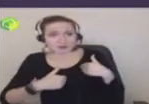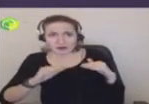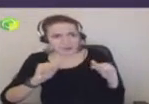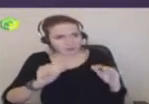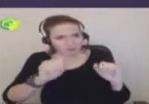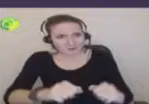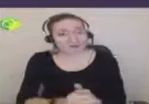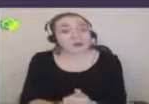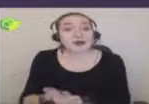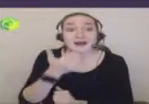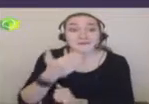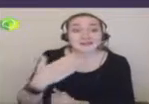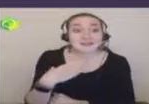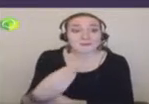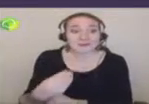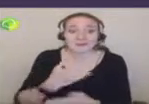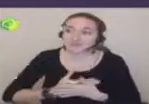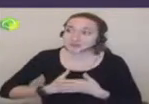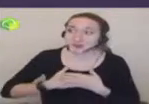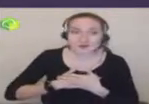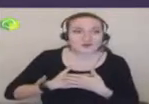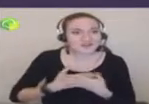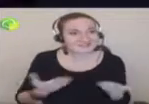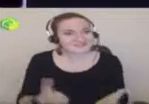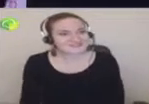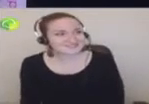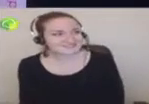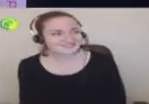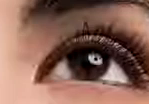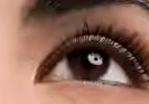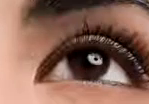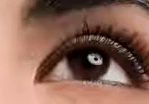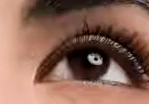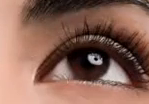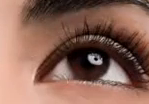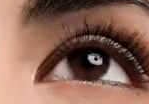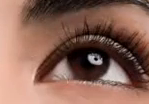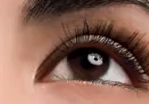très heureuse d'être parmi vous parce que je m'y sens vraiment très bien. Merci à vous, Dominique Gillot.